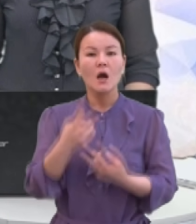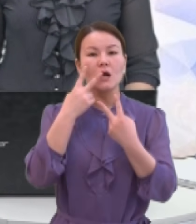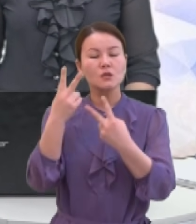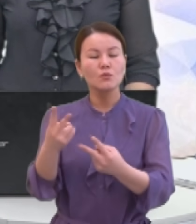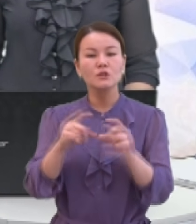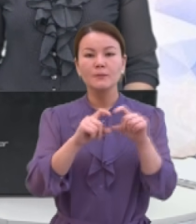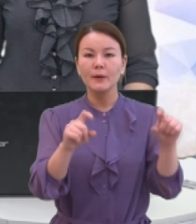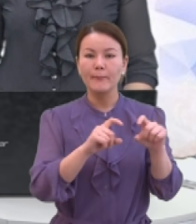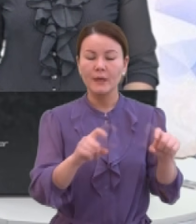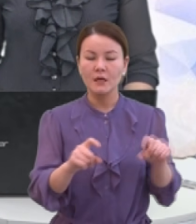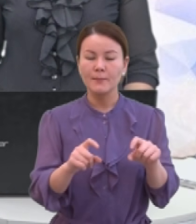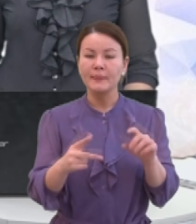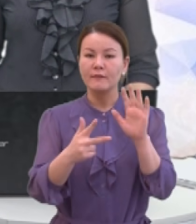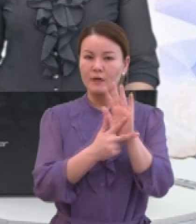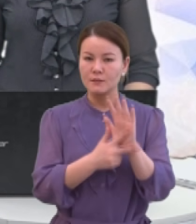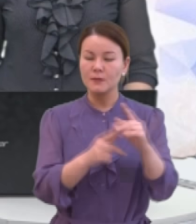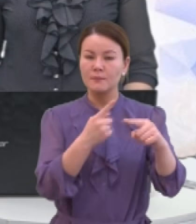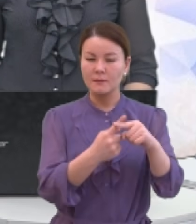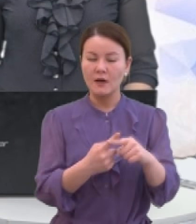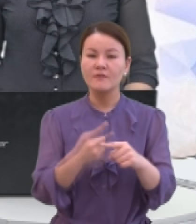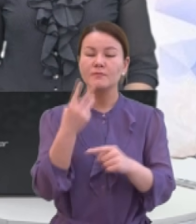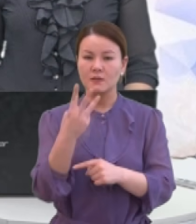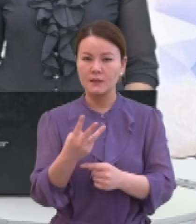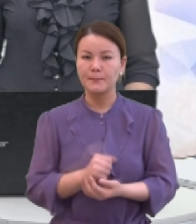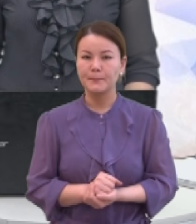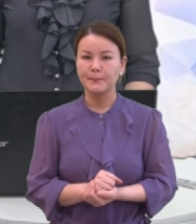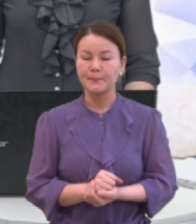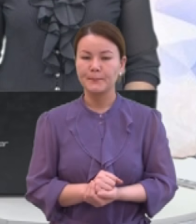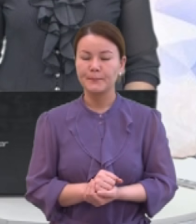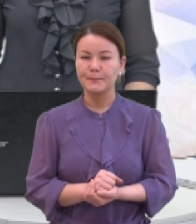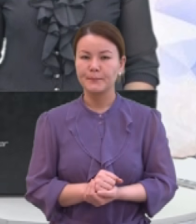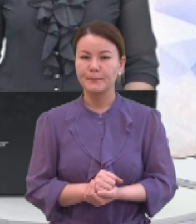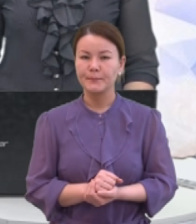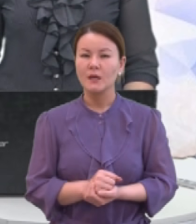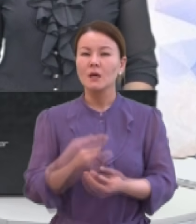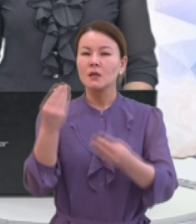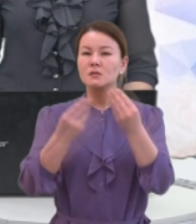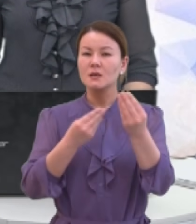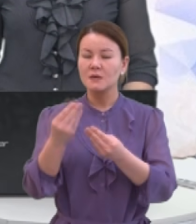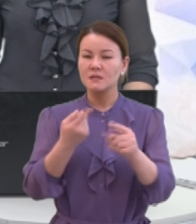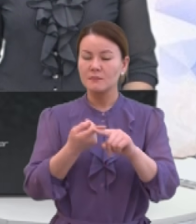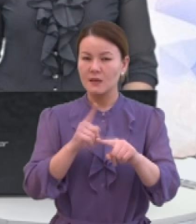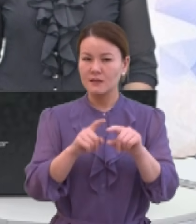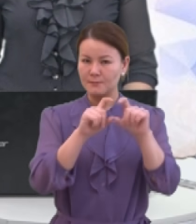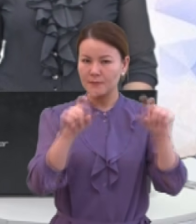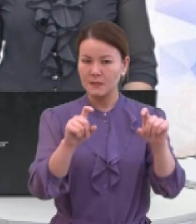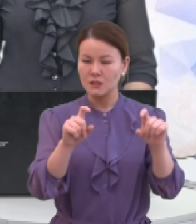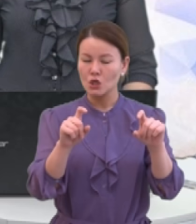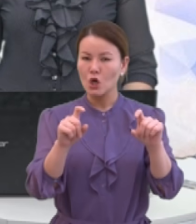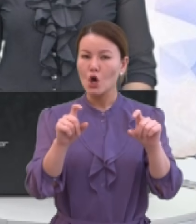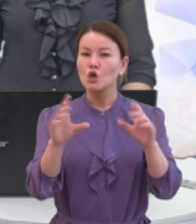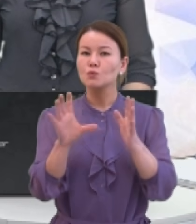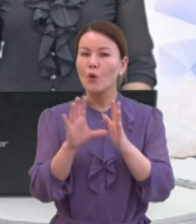пример к восьми прибавить 3 изобразим этот пример при помощи